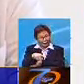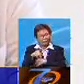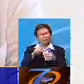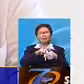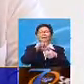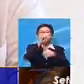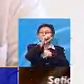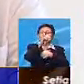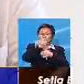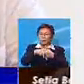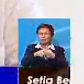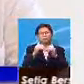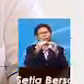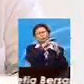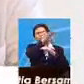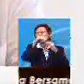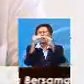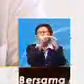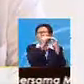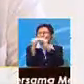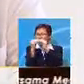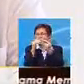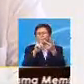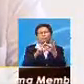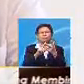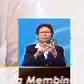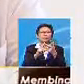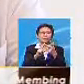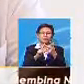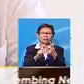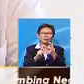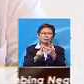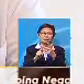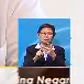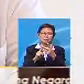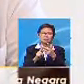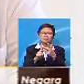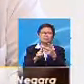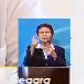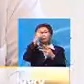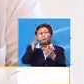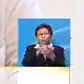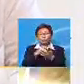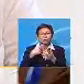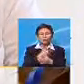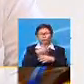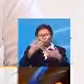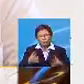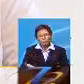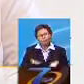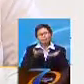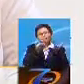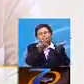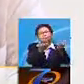tak ada unfair advantage dia adil supaya ini dan sebab itu kita telah pun bentangkan